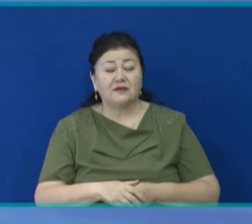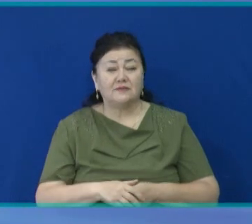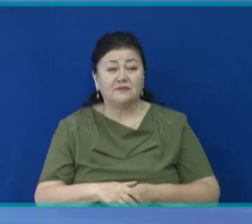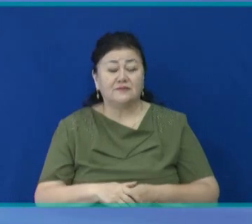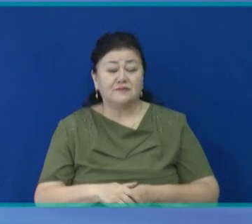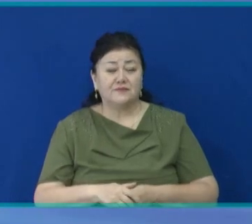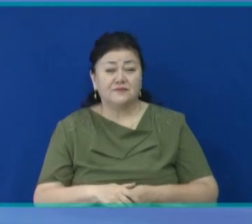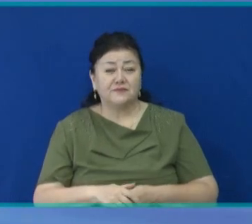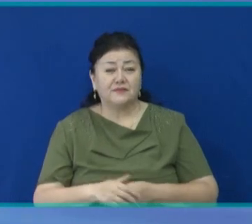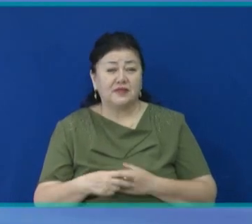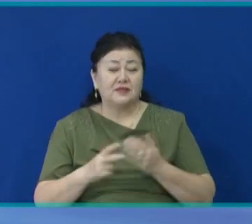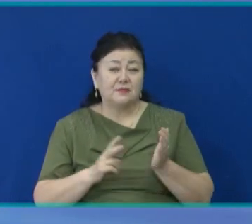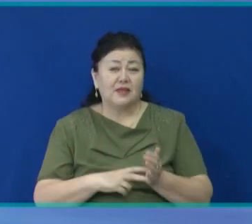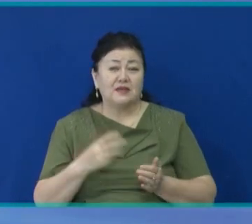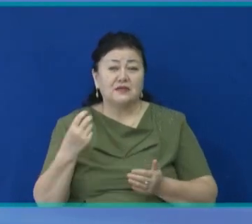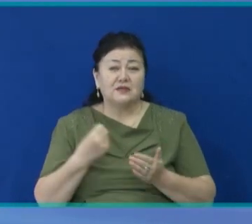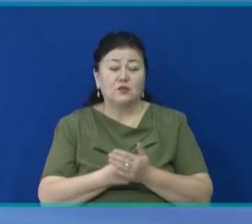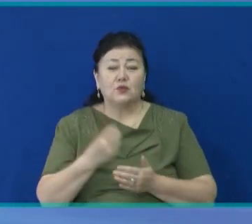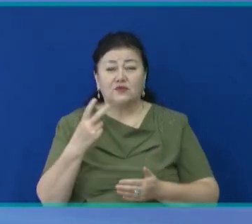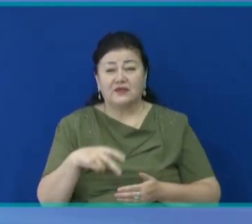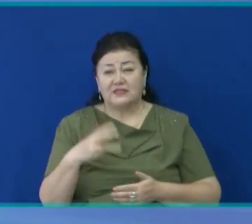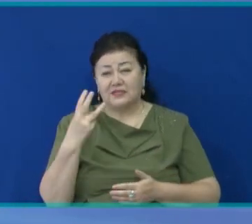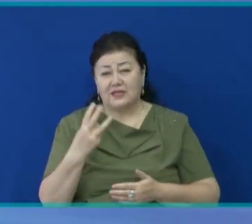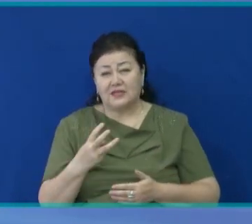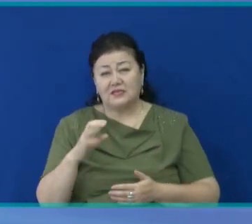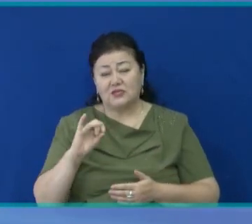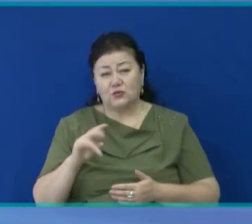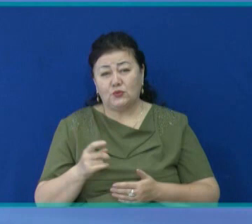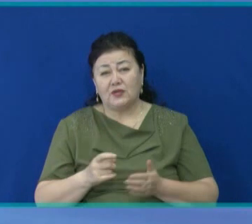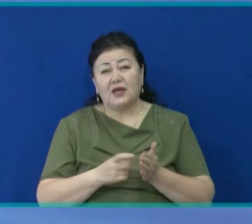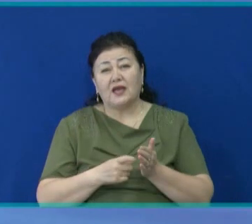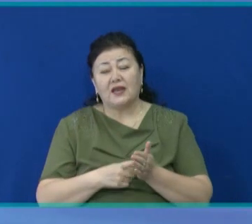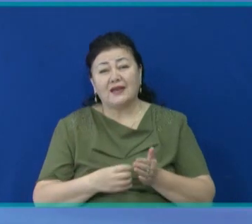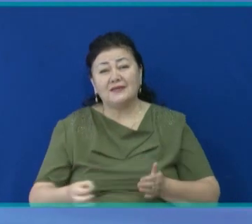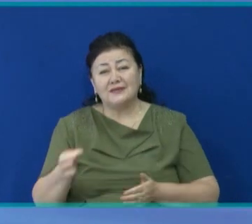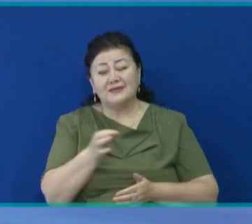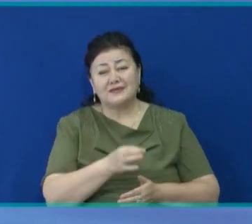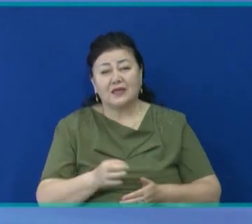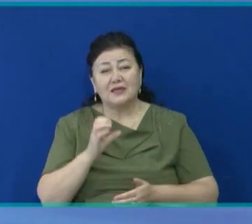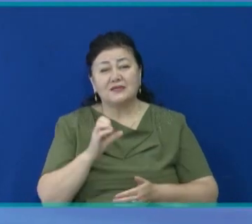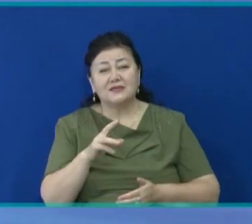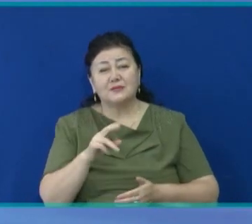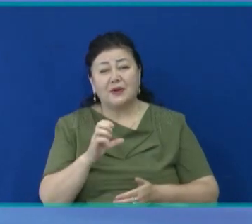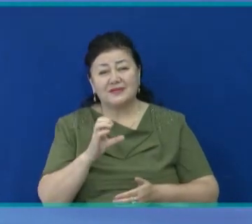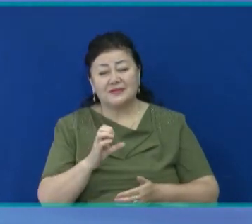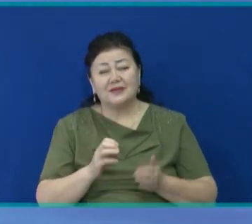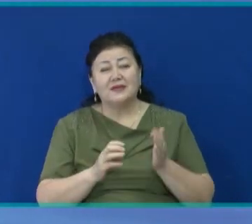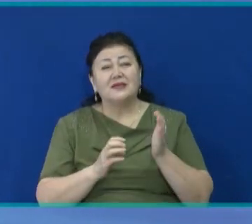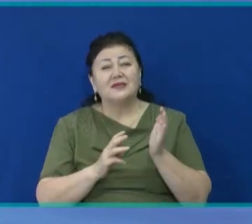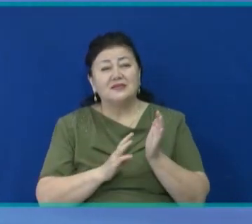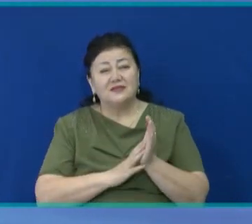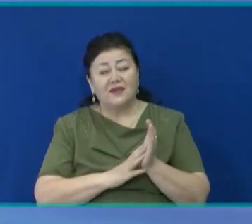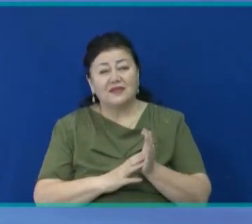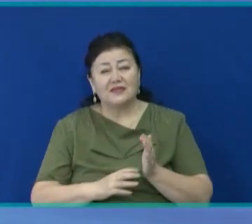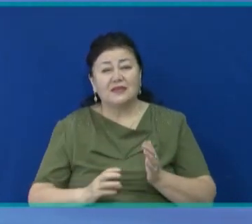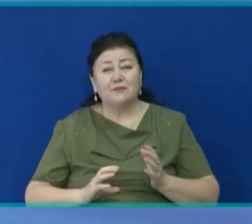С 17 по 23 июня в учебно-тренировочном центре «Спас» Карагандинской области прошел 9-й международный